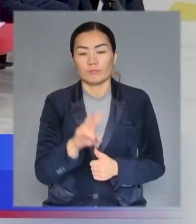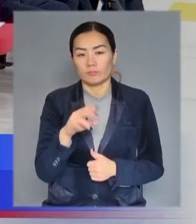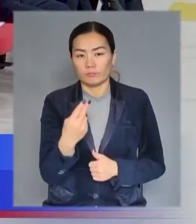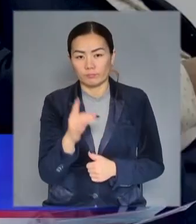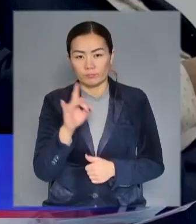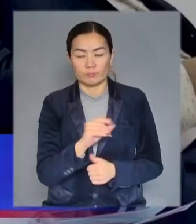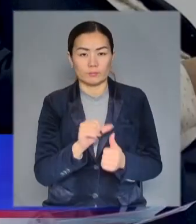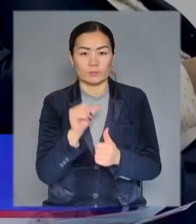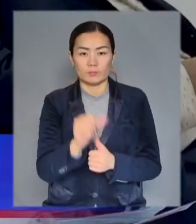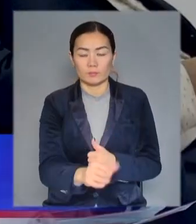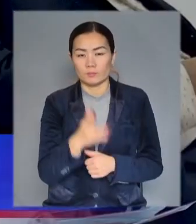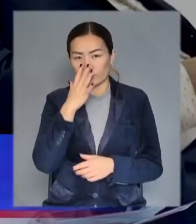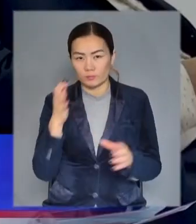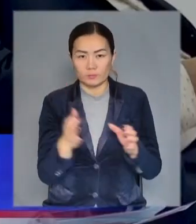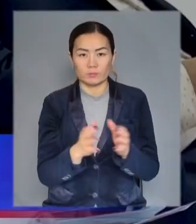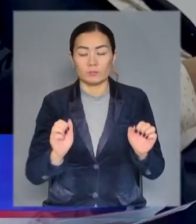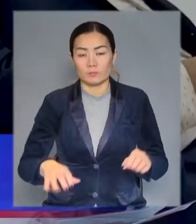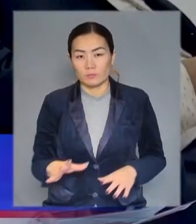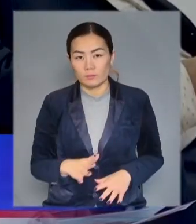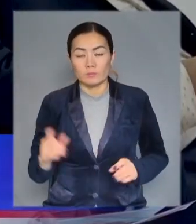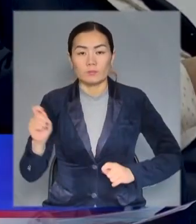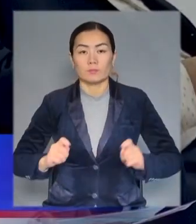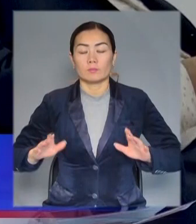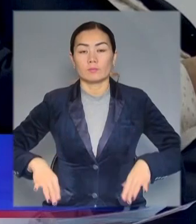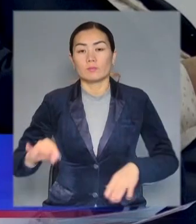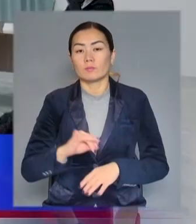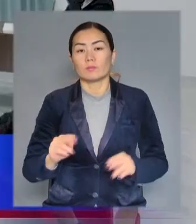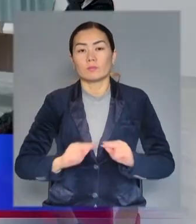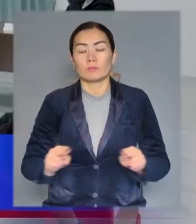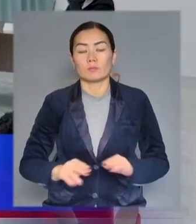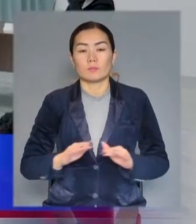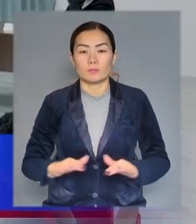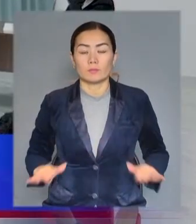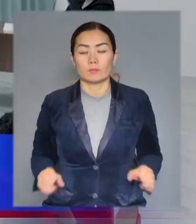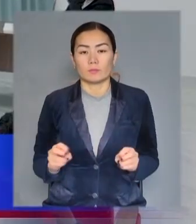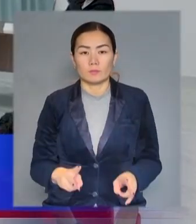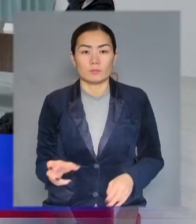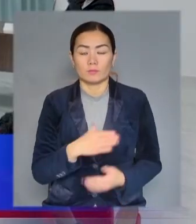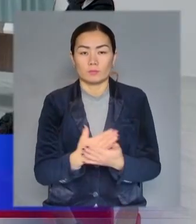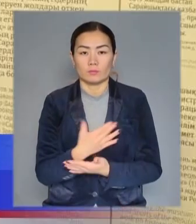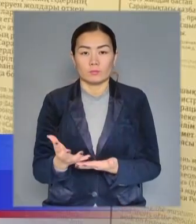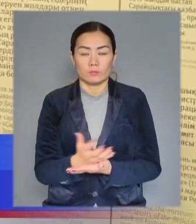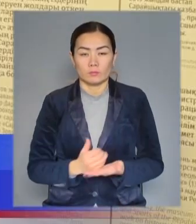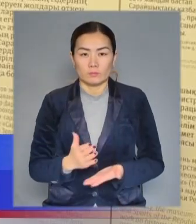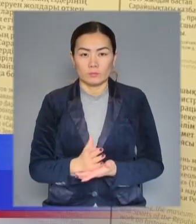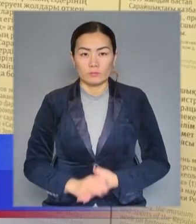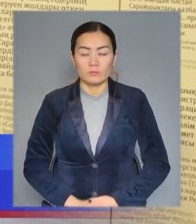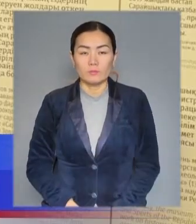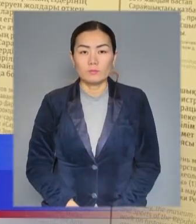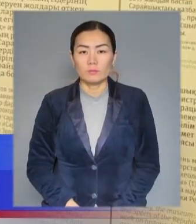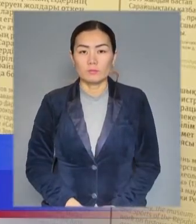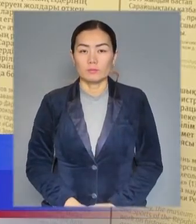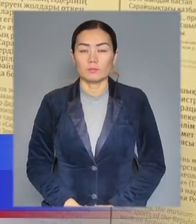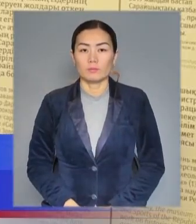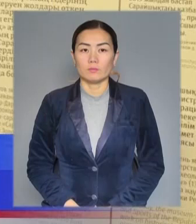этникалық діни ғұрып ұстанатын топ жерленген секілді. Конференция барысында тарих пәнінің мұғалімдері оқушылар үшін мол мағлұмат жинақтады.